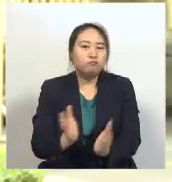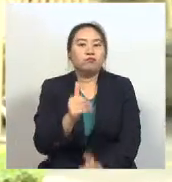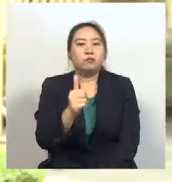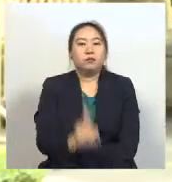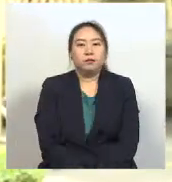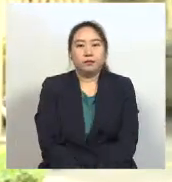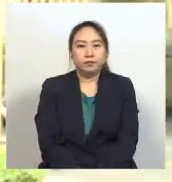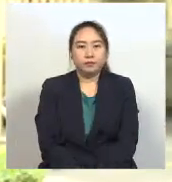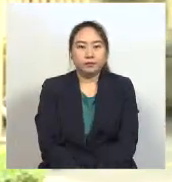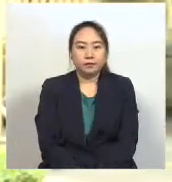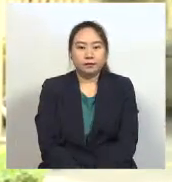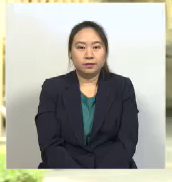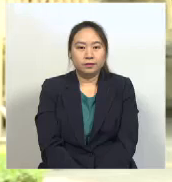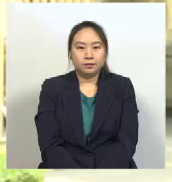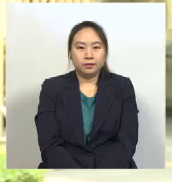ค่ะ